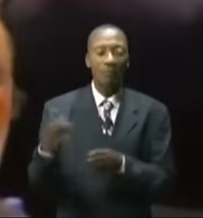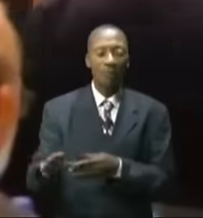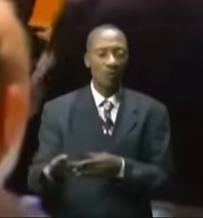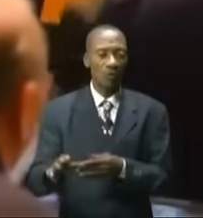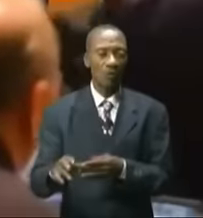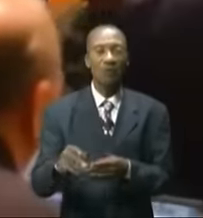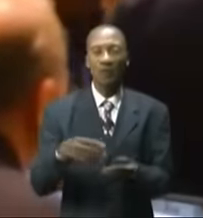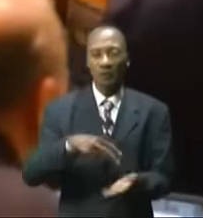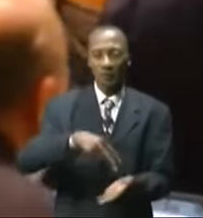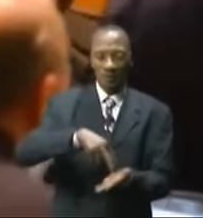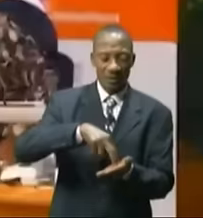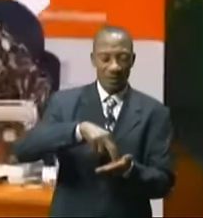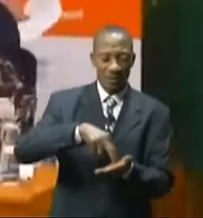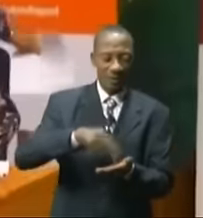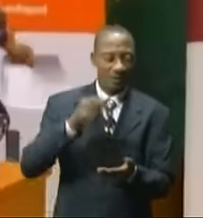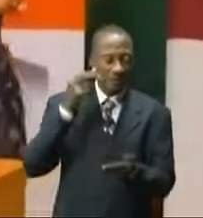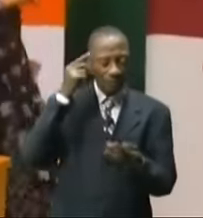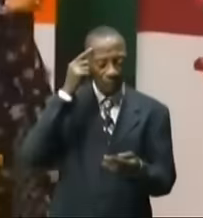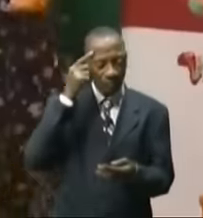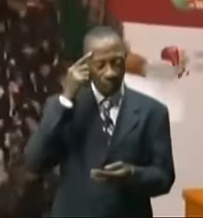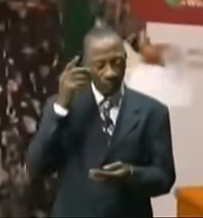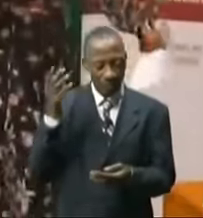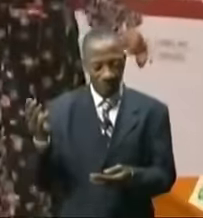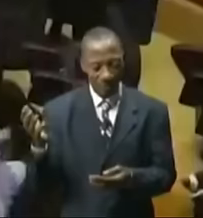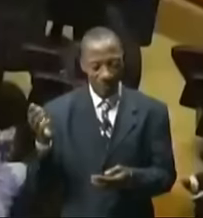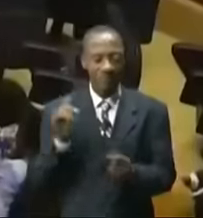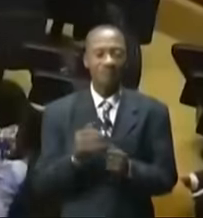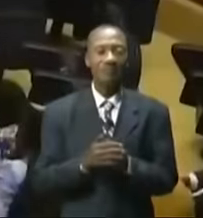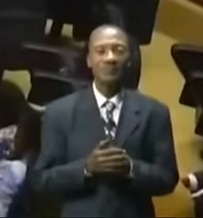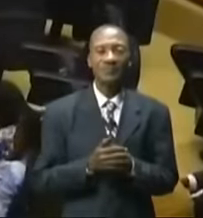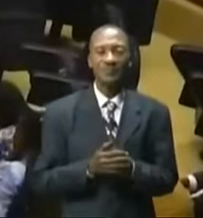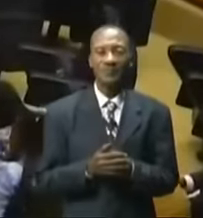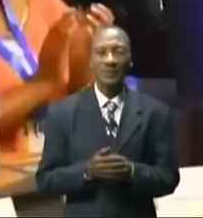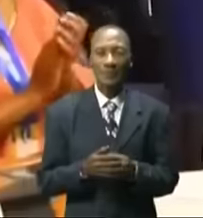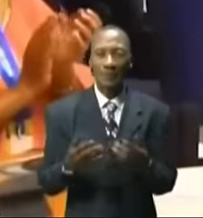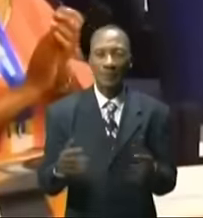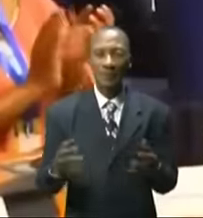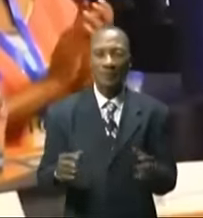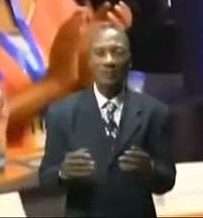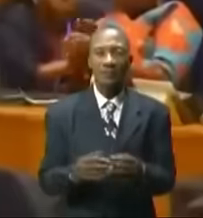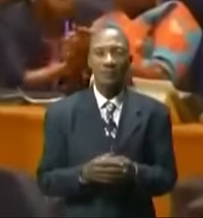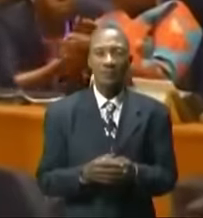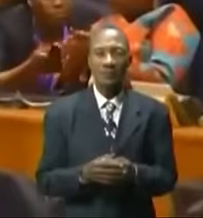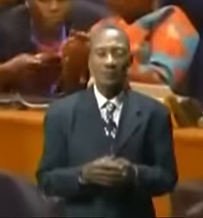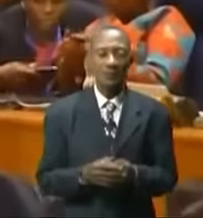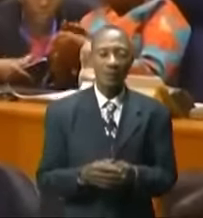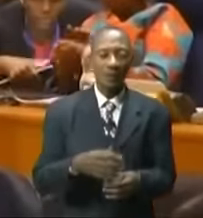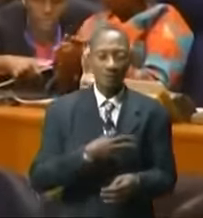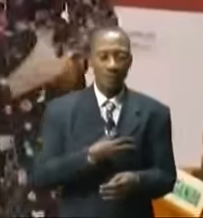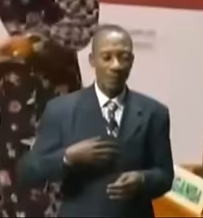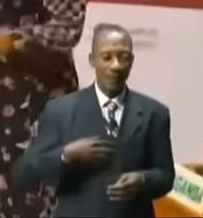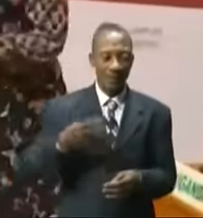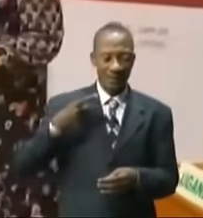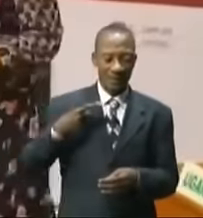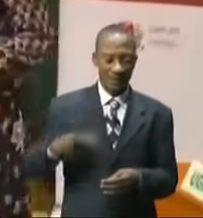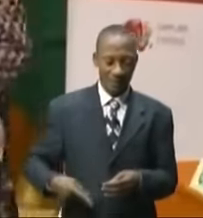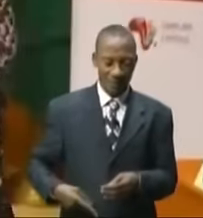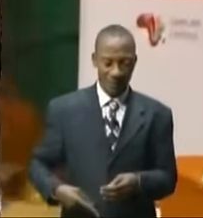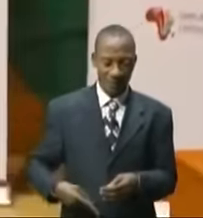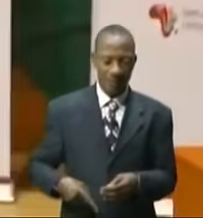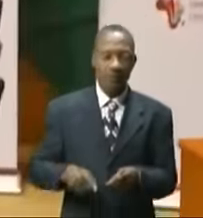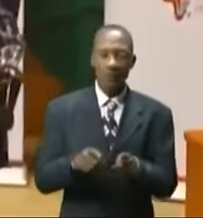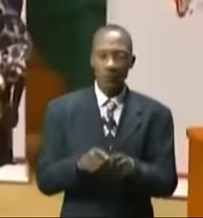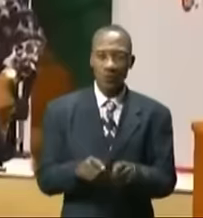annuelle. Denise Nyakeru Tshisekedi, première dame de la République démocratique du Congo, qui a pris le bâton